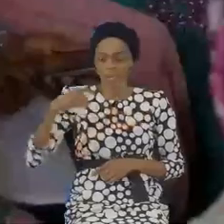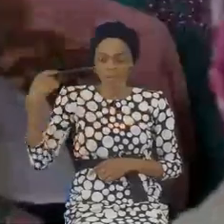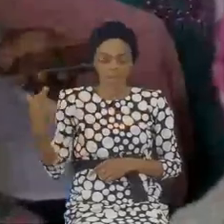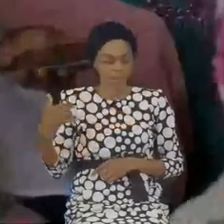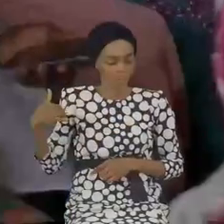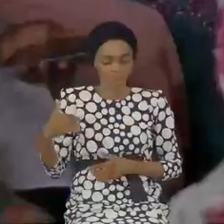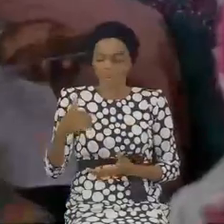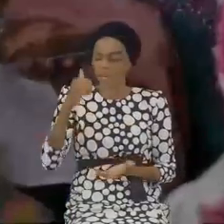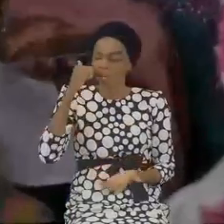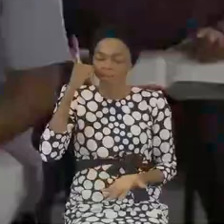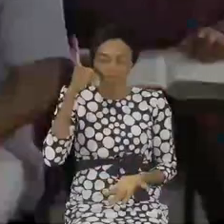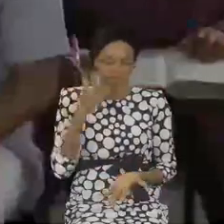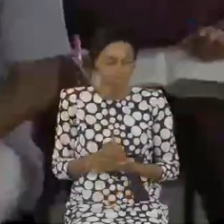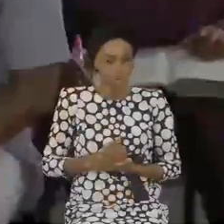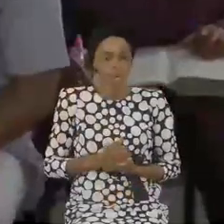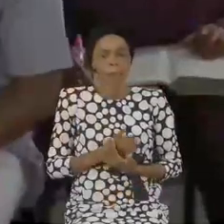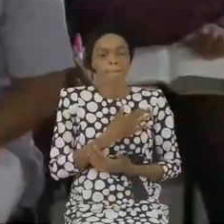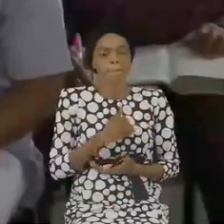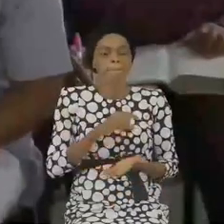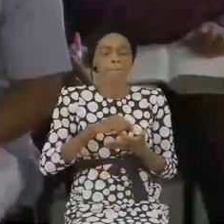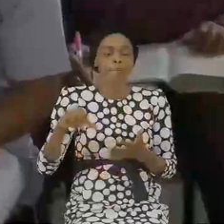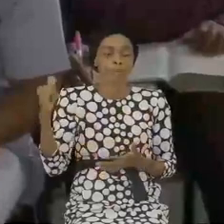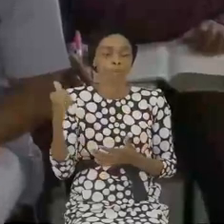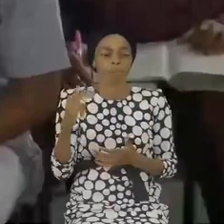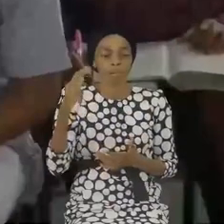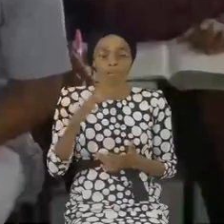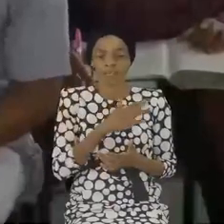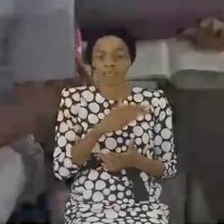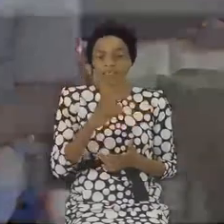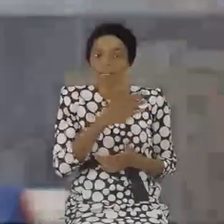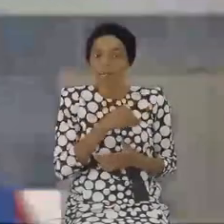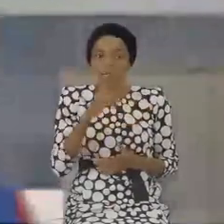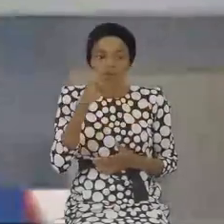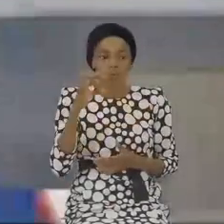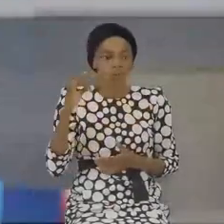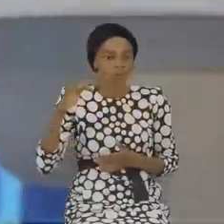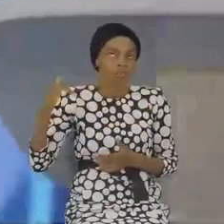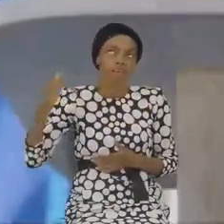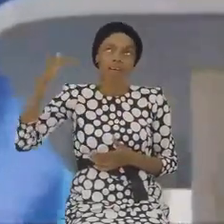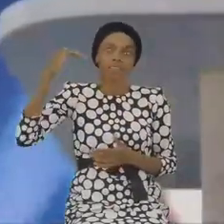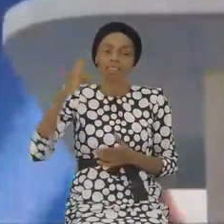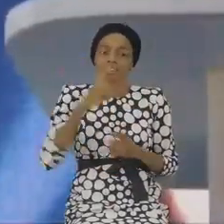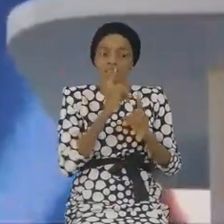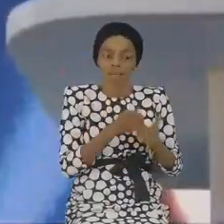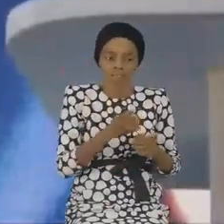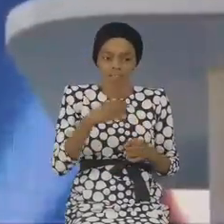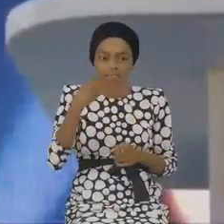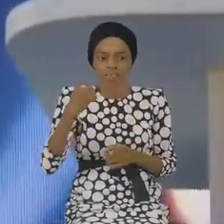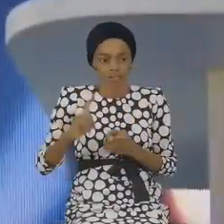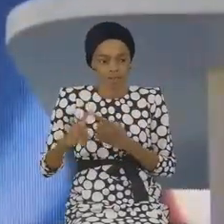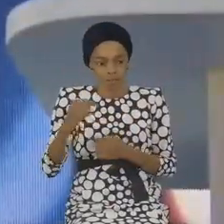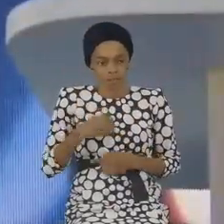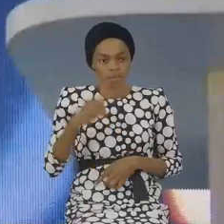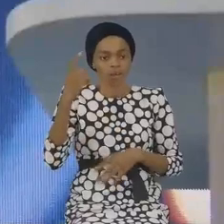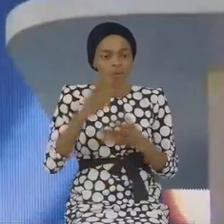Amen. Verset 13, et l'un des vieillards prit la parole et me dit, Ceux qui sont revêtus de robes blanches, qui sont-ils